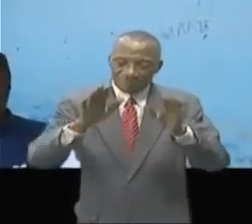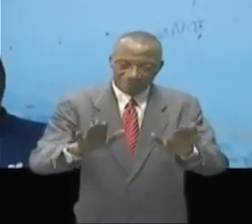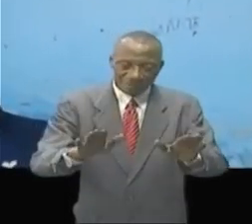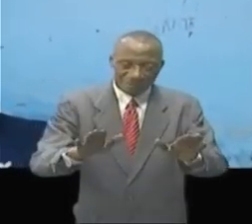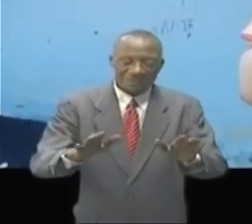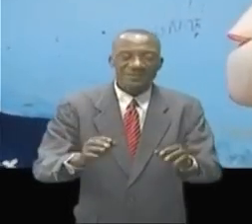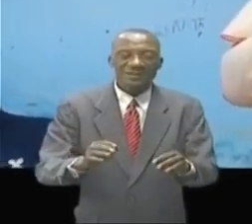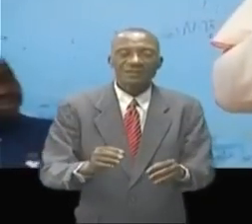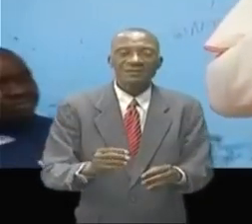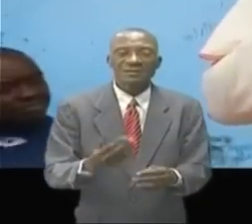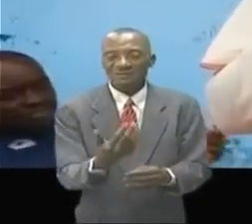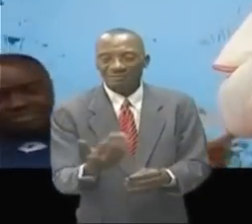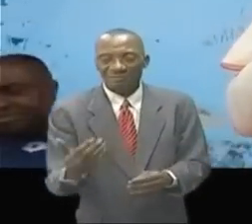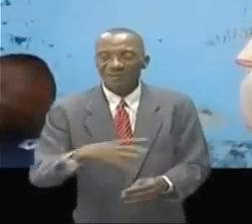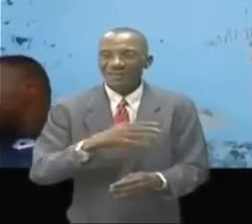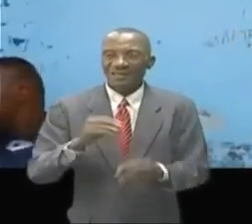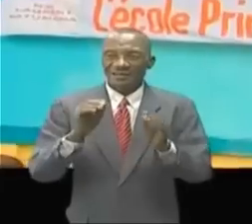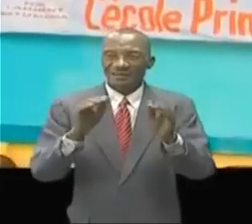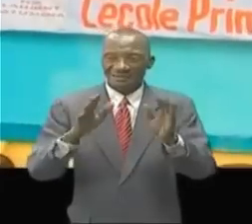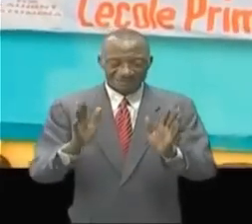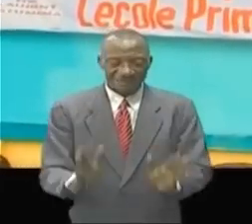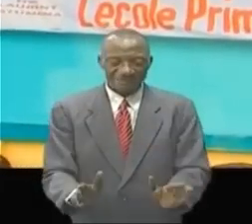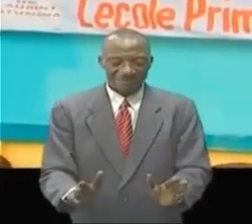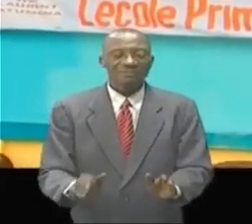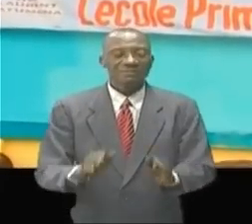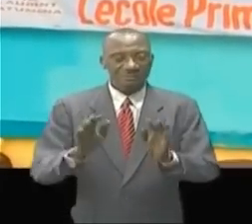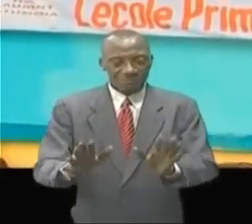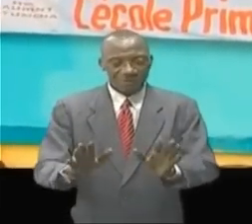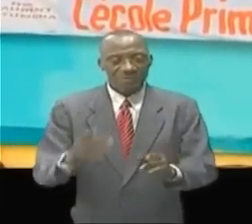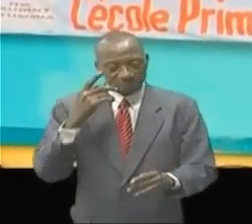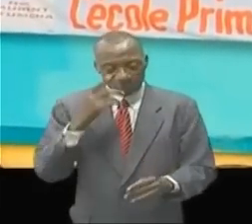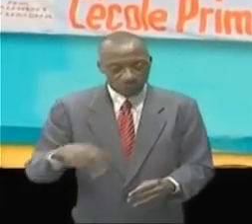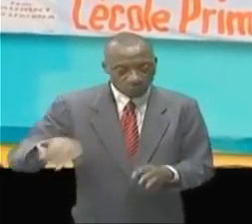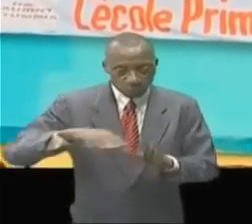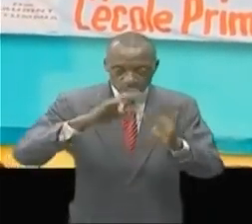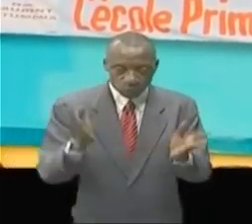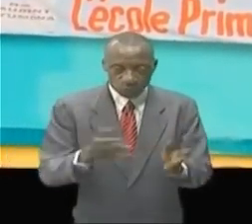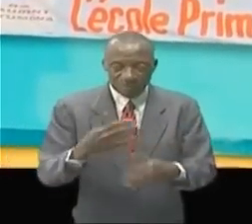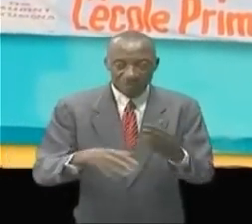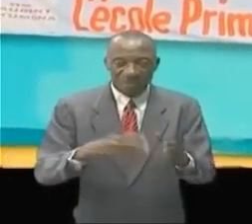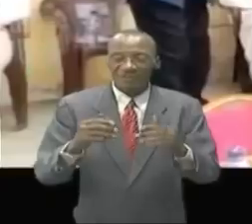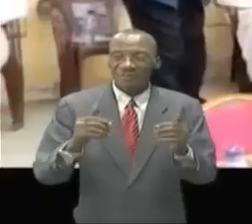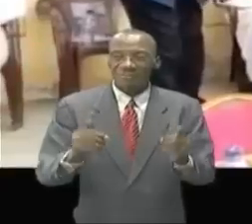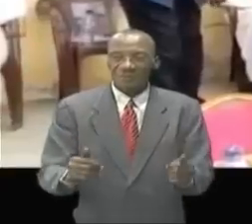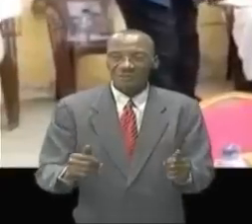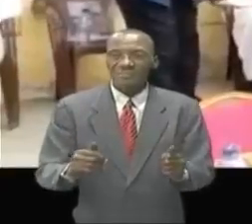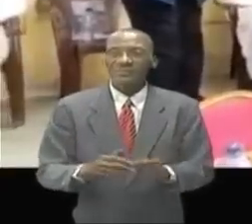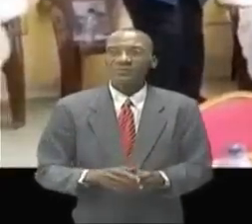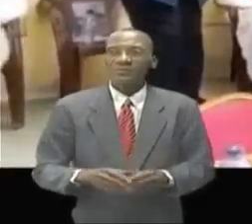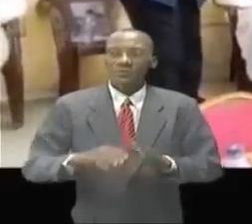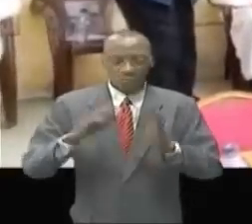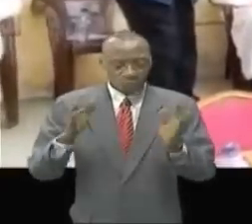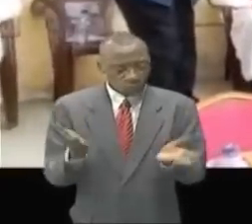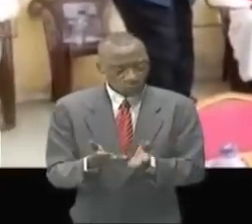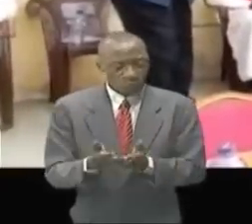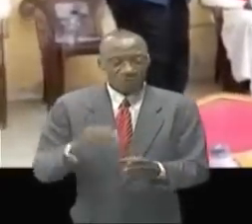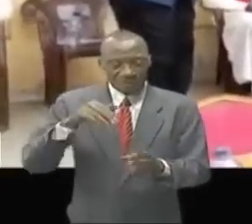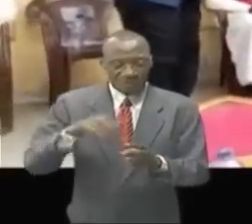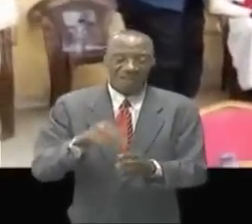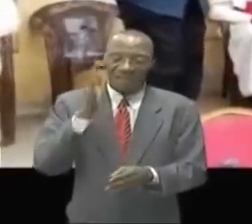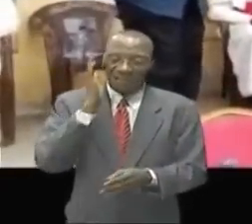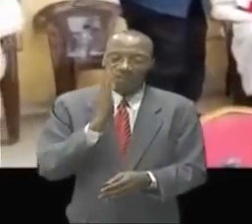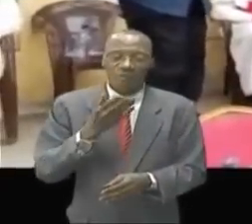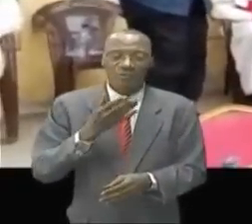enseignants et à leur milieu. Cette action s'inscrit dans le cadre de la vision du MFC qui met un accent sur la